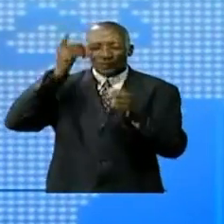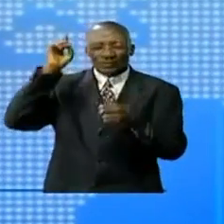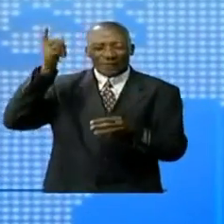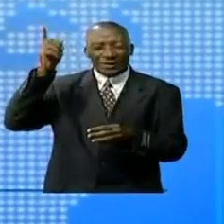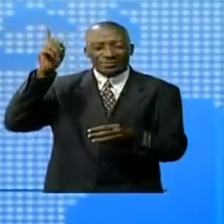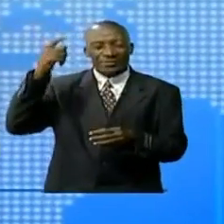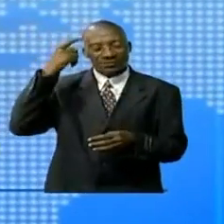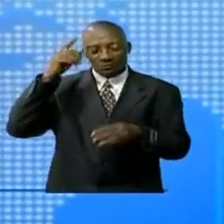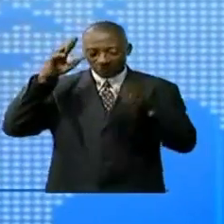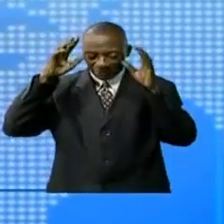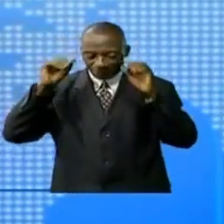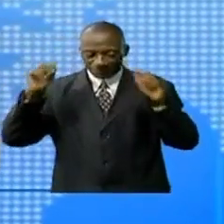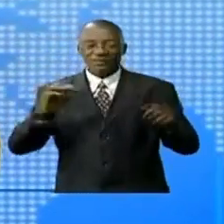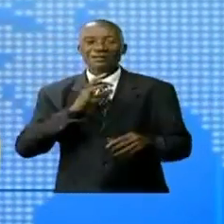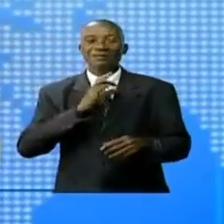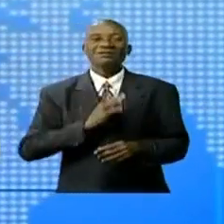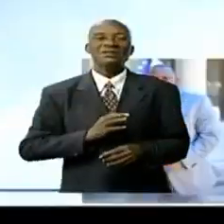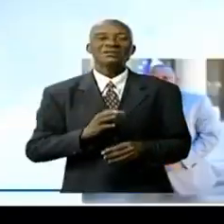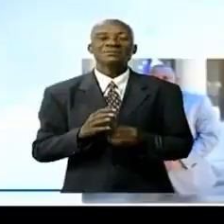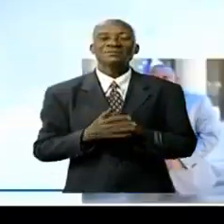les explications de notre envoyé spécial.